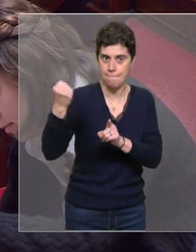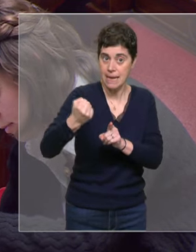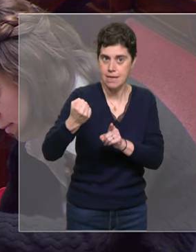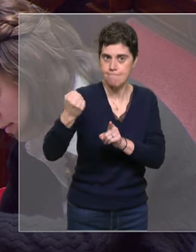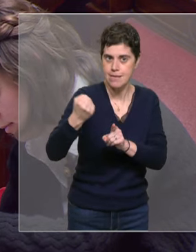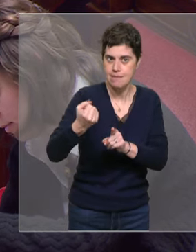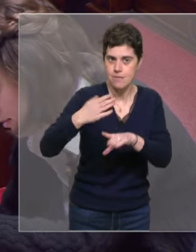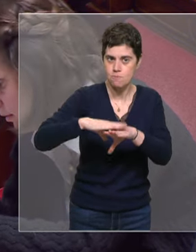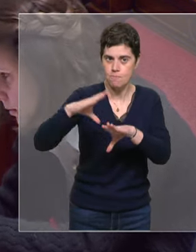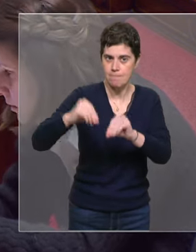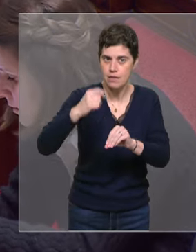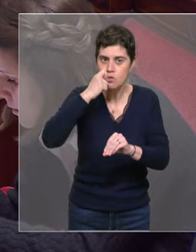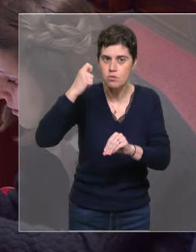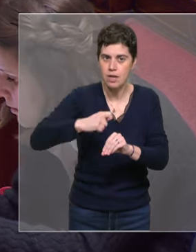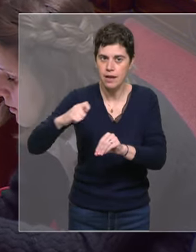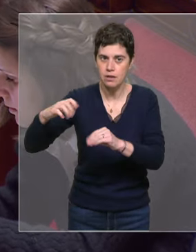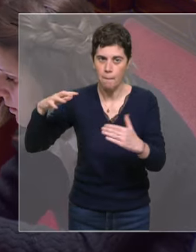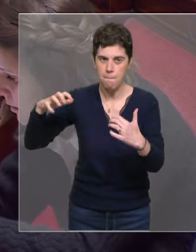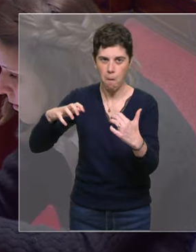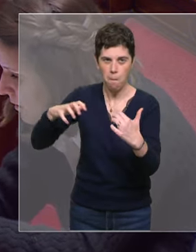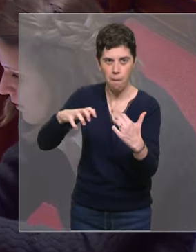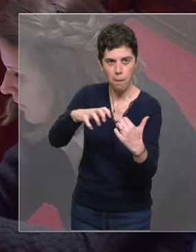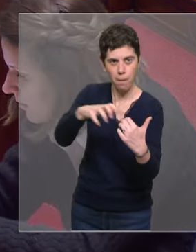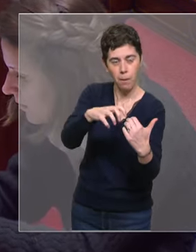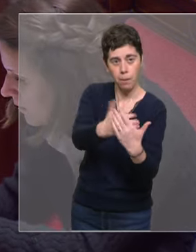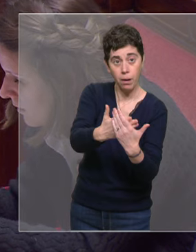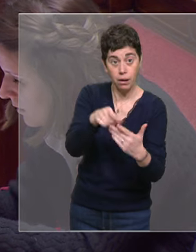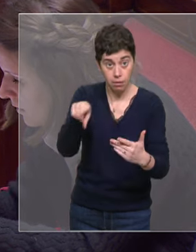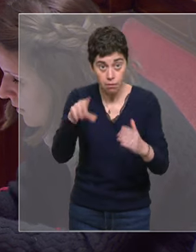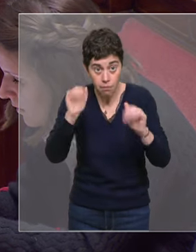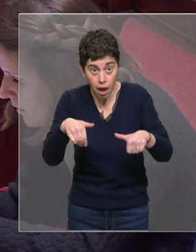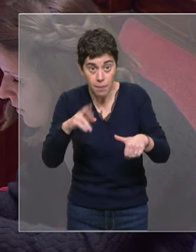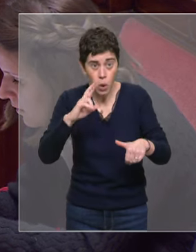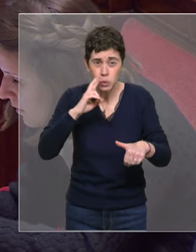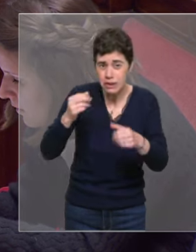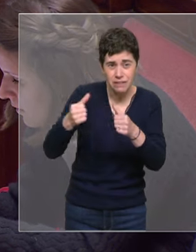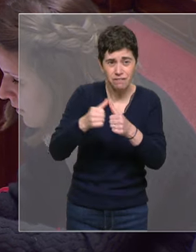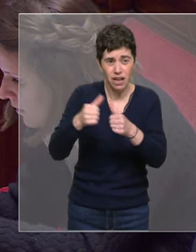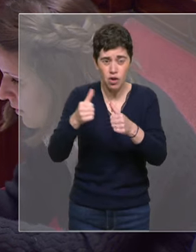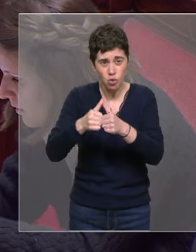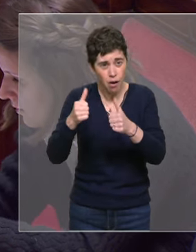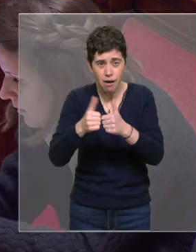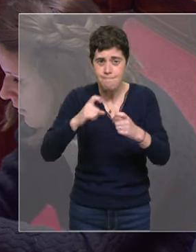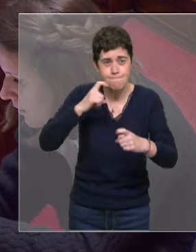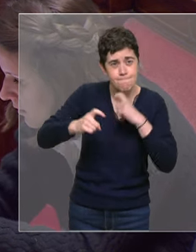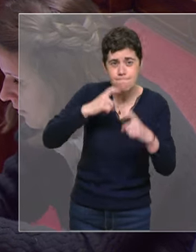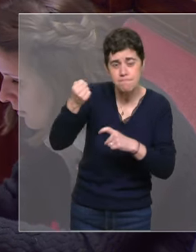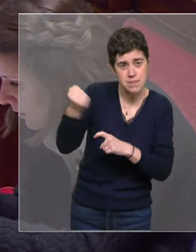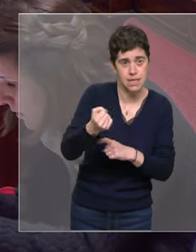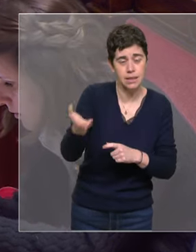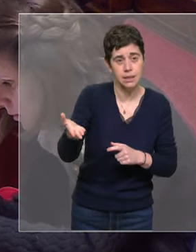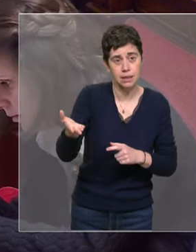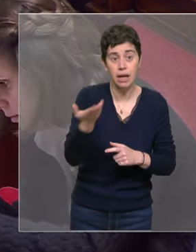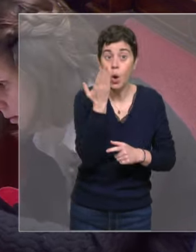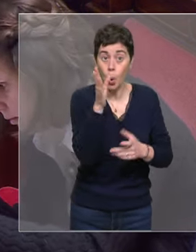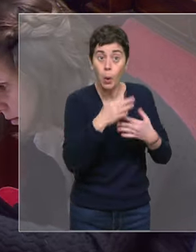cas sur le terrain en Ukraine. C'est le cas sur son territoire avec une oppression de plus en plus forte. C'est le cas aussi vis-à-vis des autres